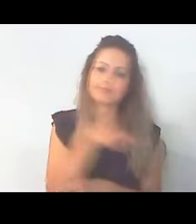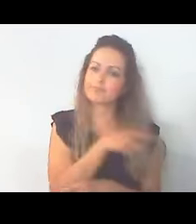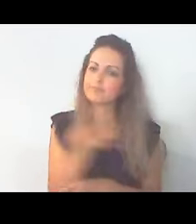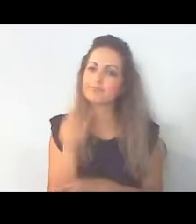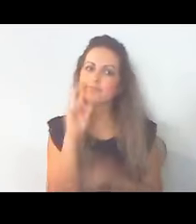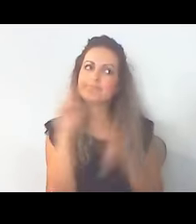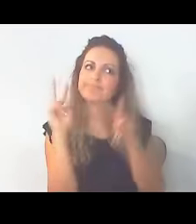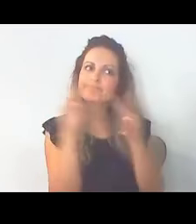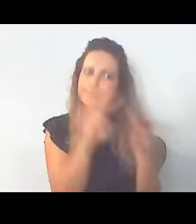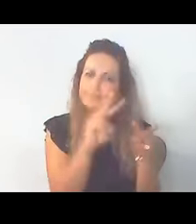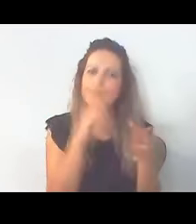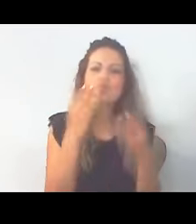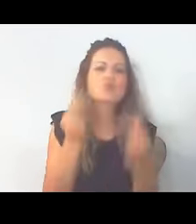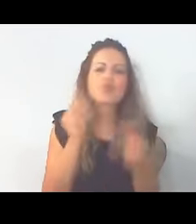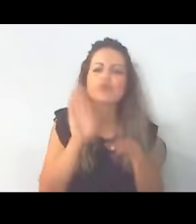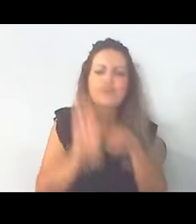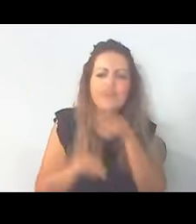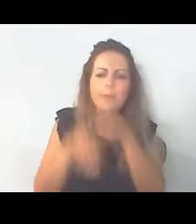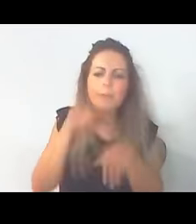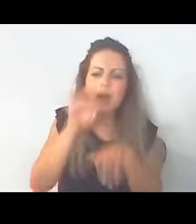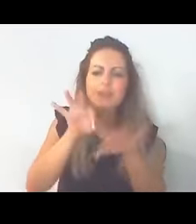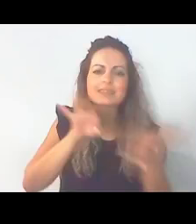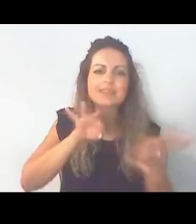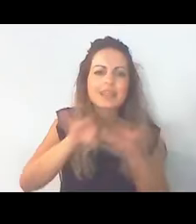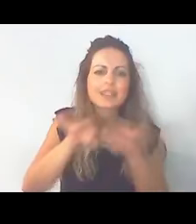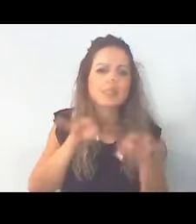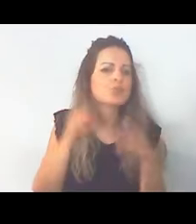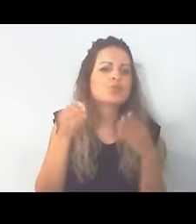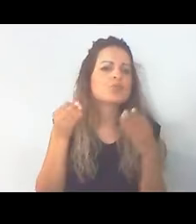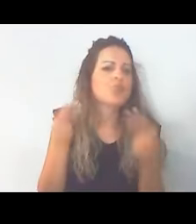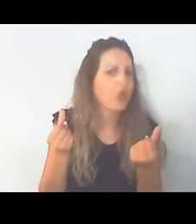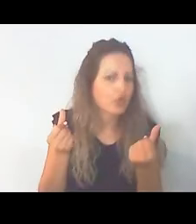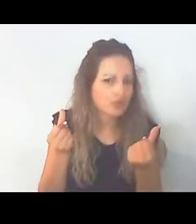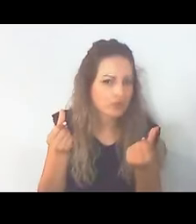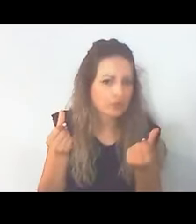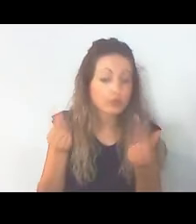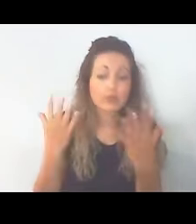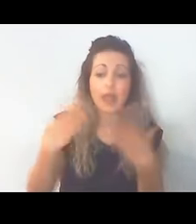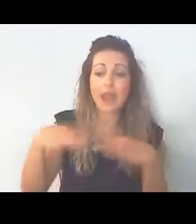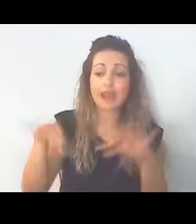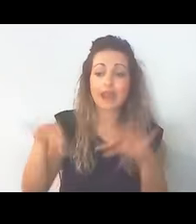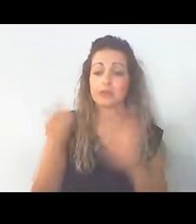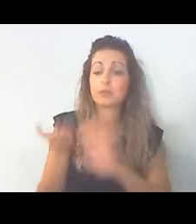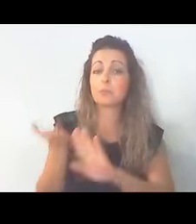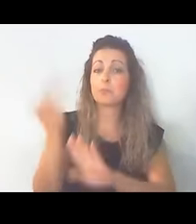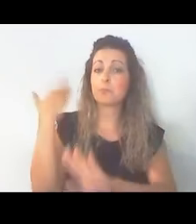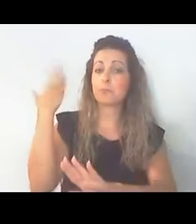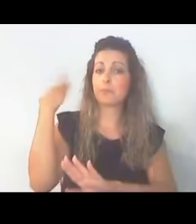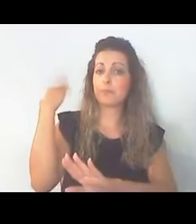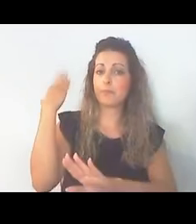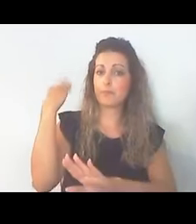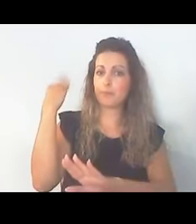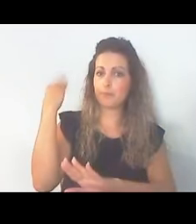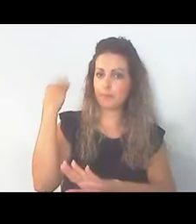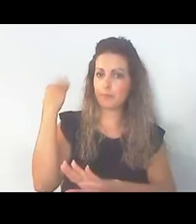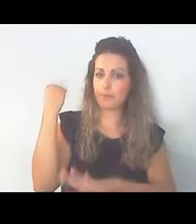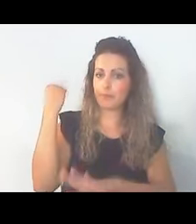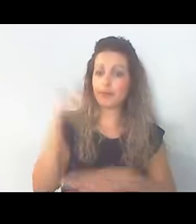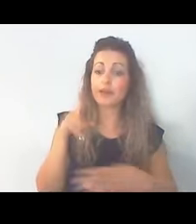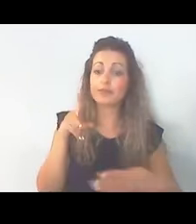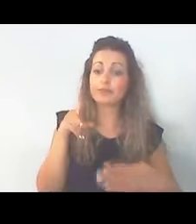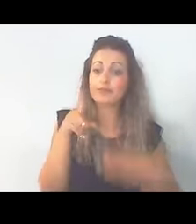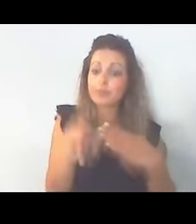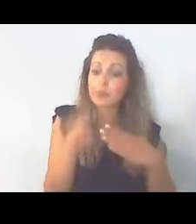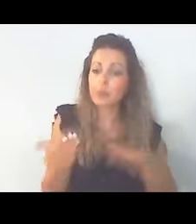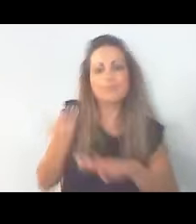βηματισμό της συγκρότησης μιας τέτοιας εκστρατείας, ξεκινώντας από πριν την έναρξη της εκστρατείας. Αυτό